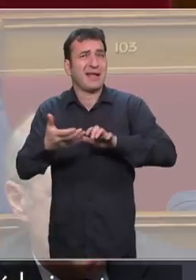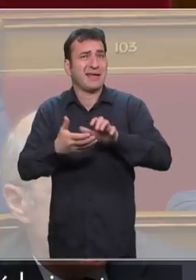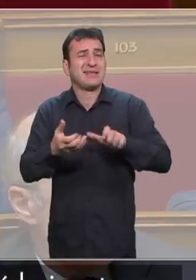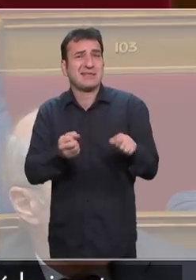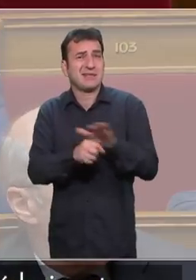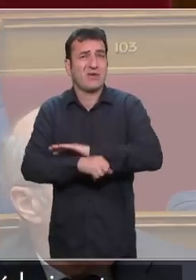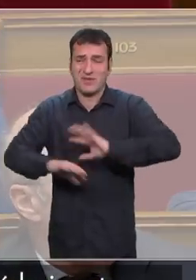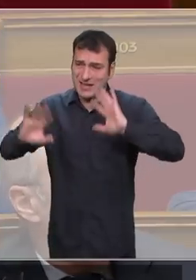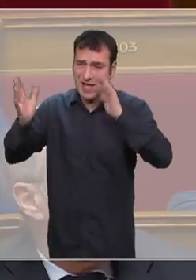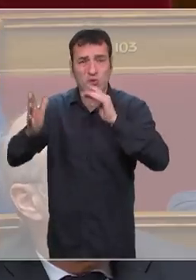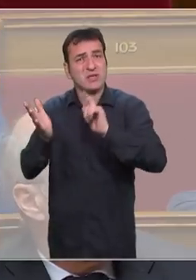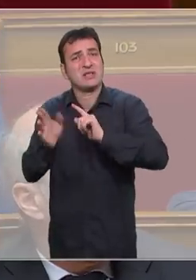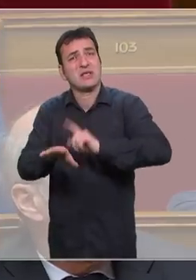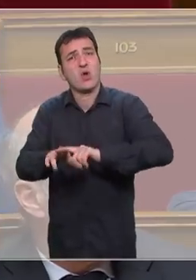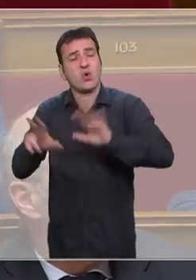heures.